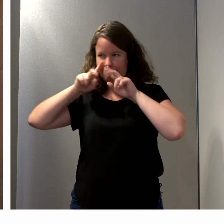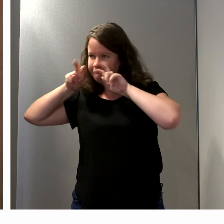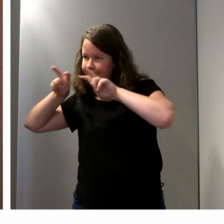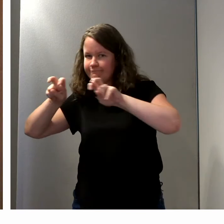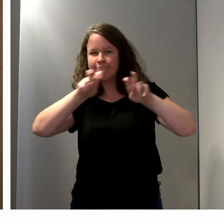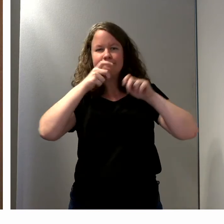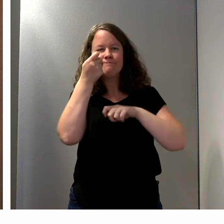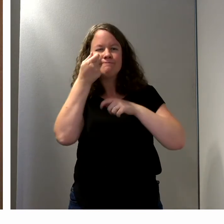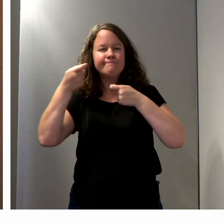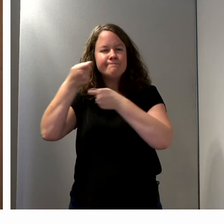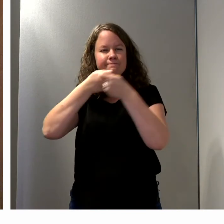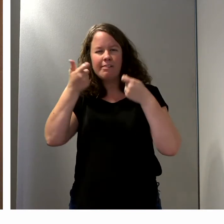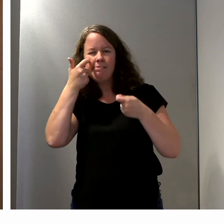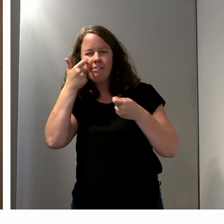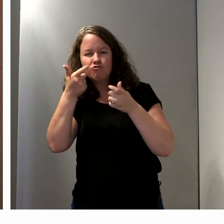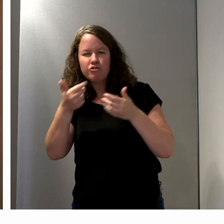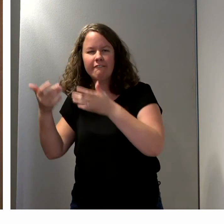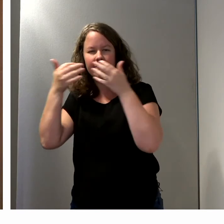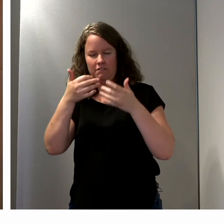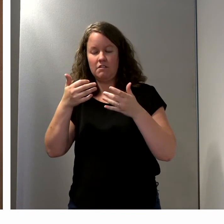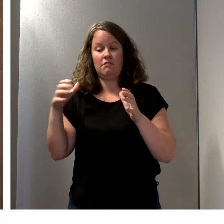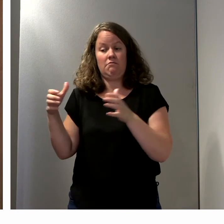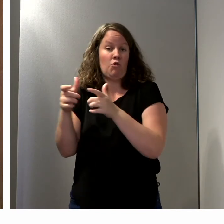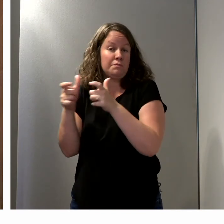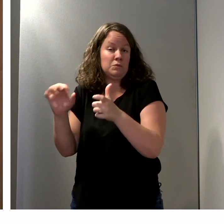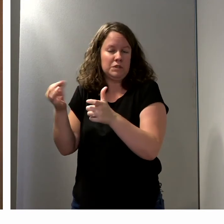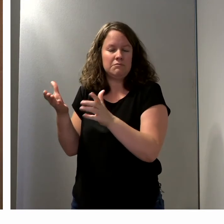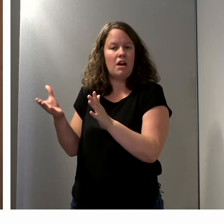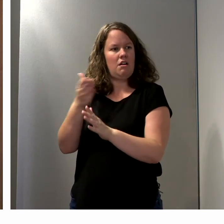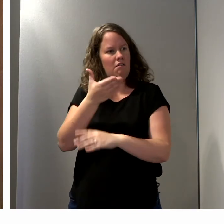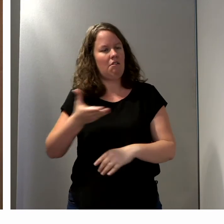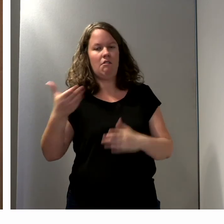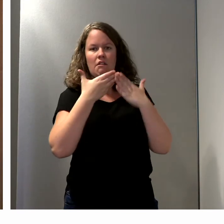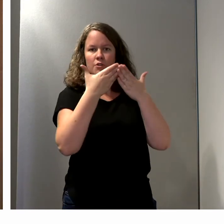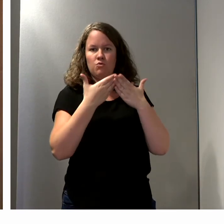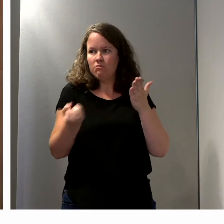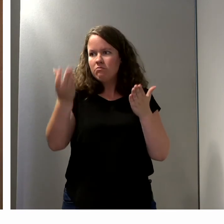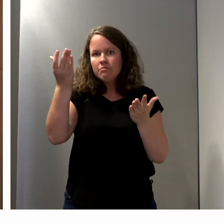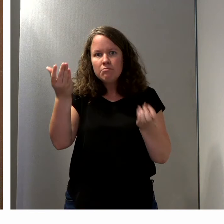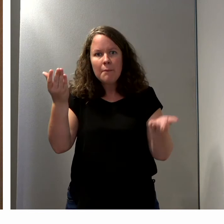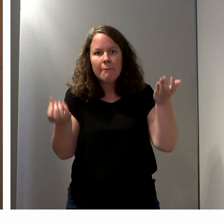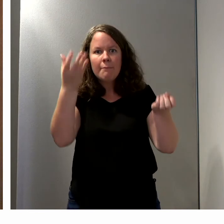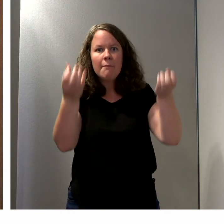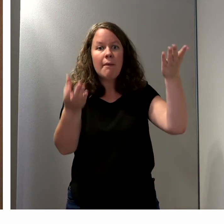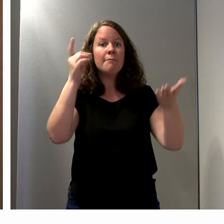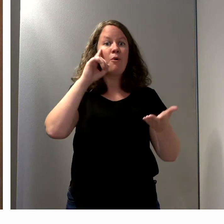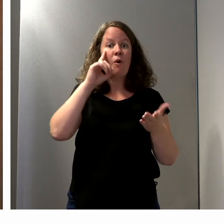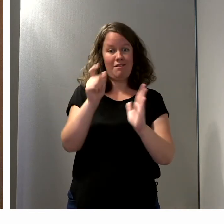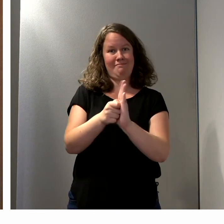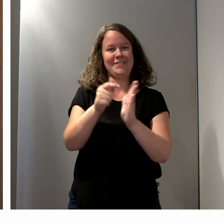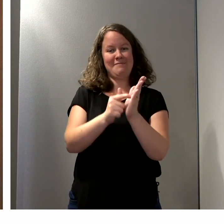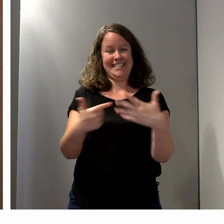venir. Toutes ces études commencent à fleurir, à se multiplier, parce que, comme je le disais, depuis 2017, le sujet est un